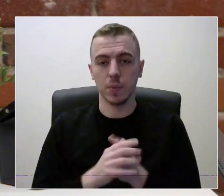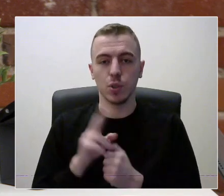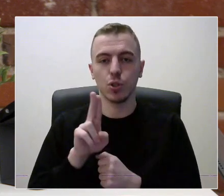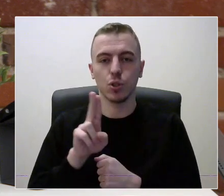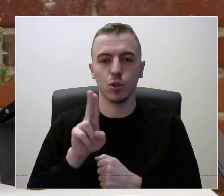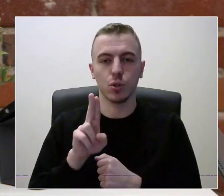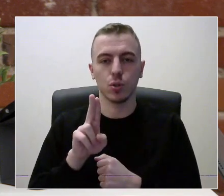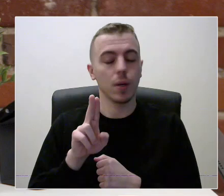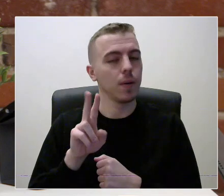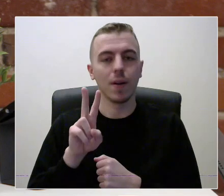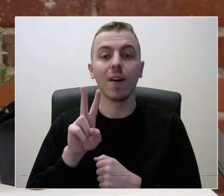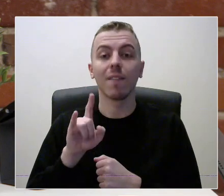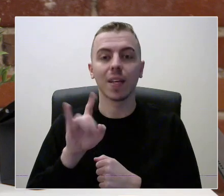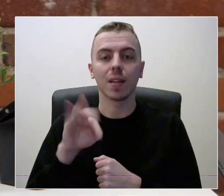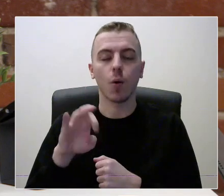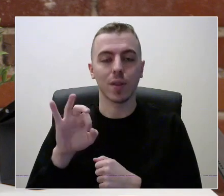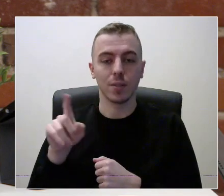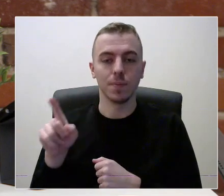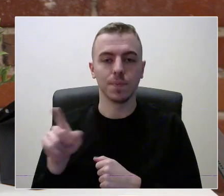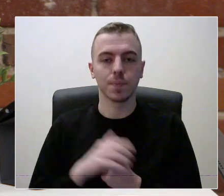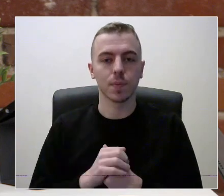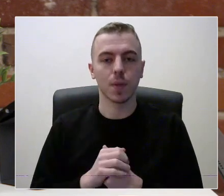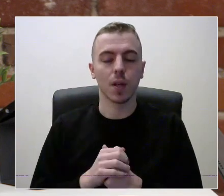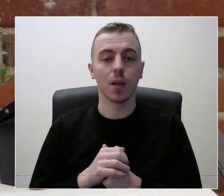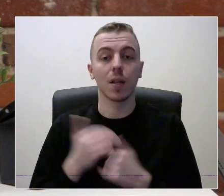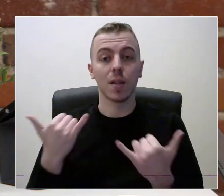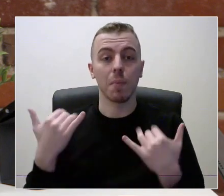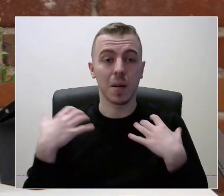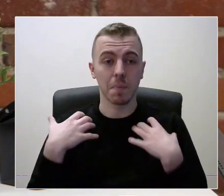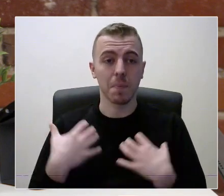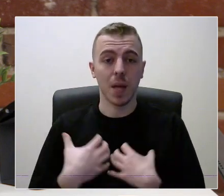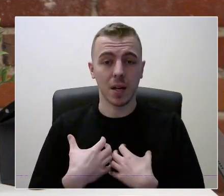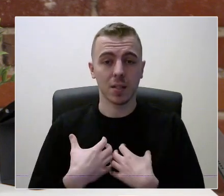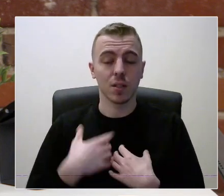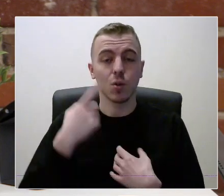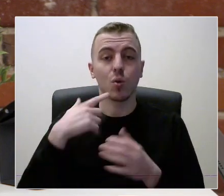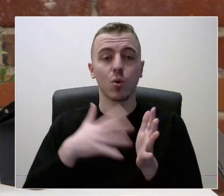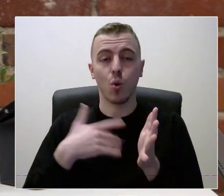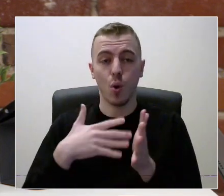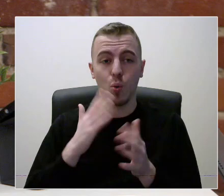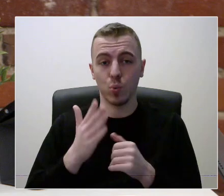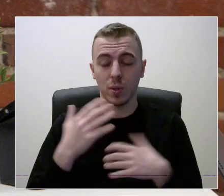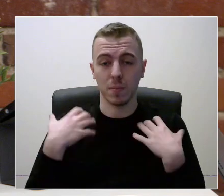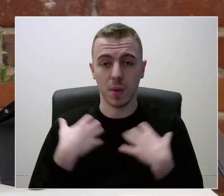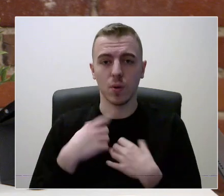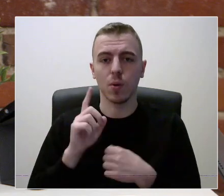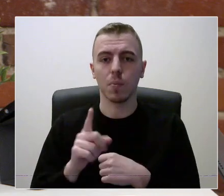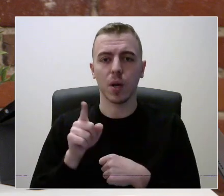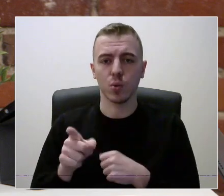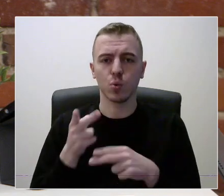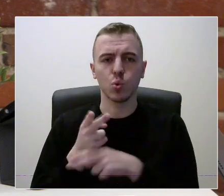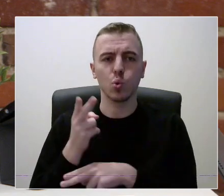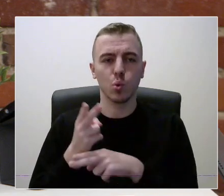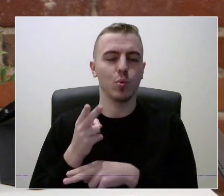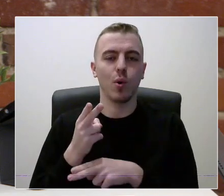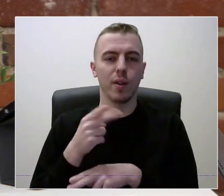ponas Vytautas ir šiuo metu yra meras ir nori toliau jo būti, bet jūs jam trukdote tai padaryti,